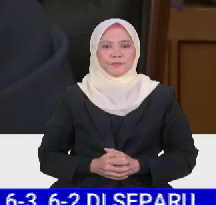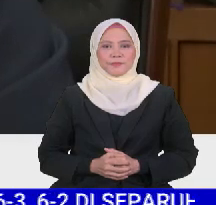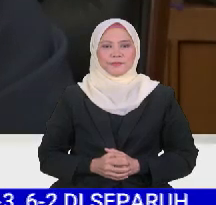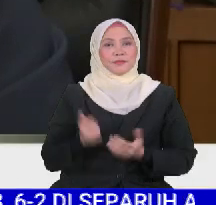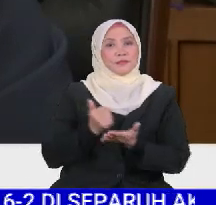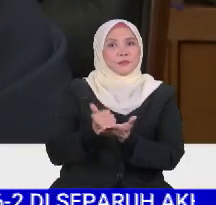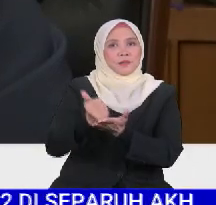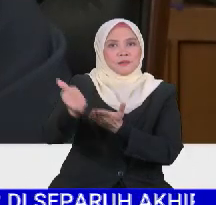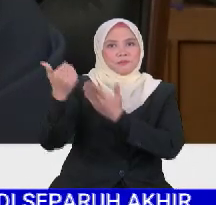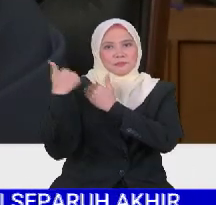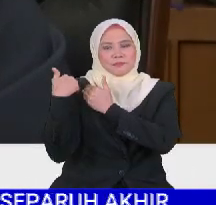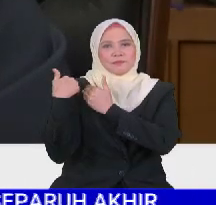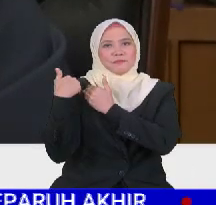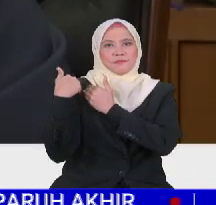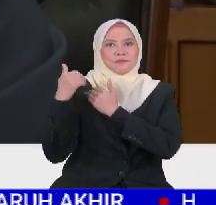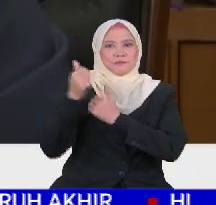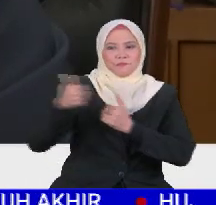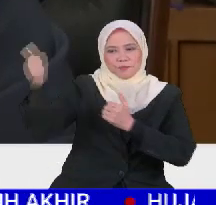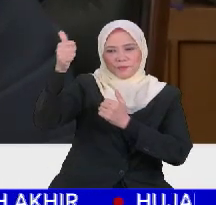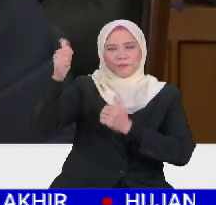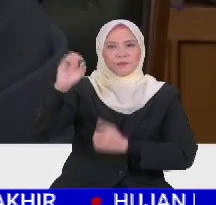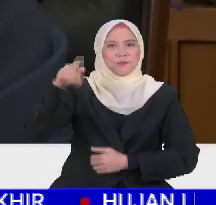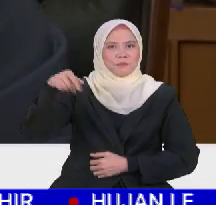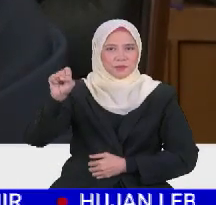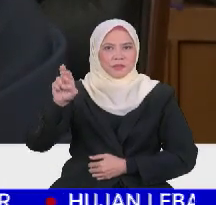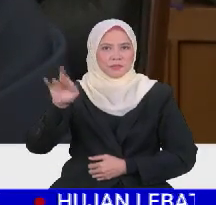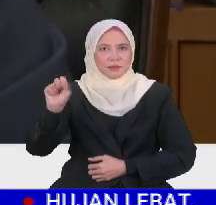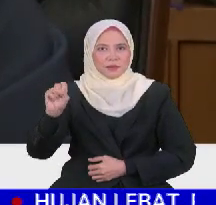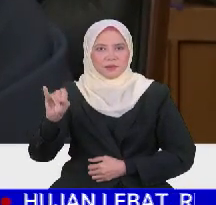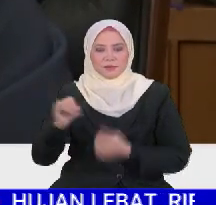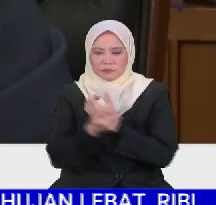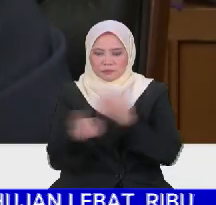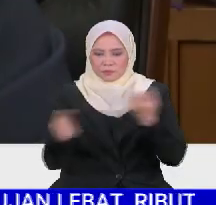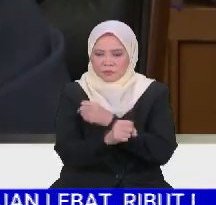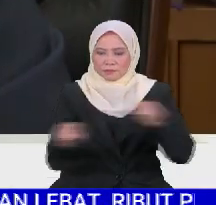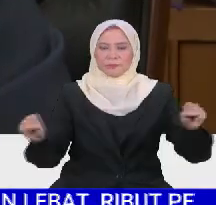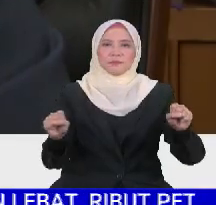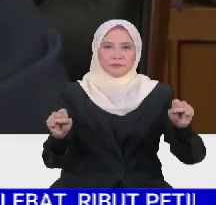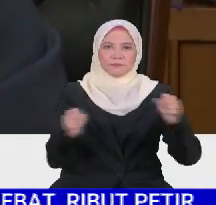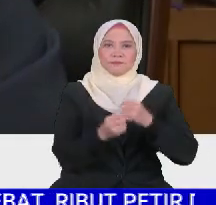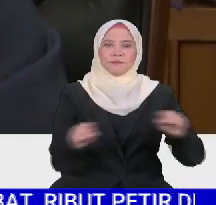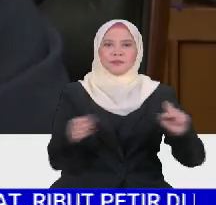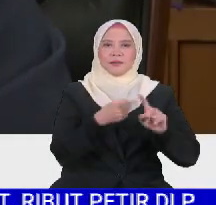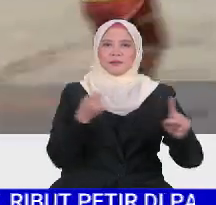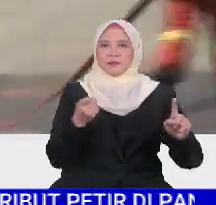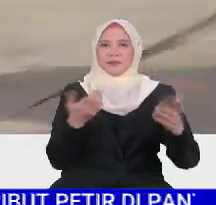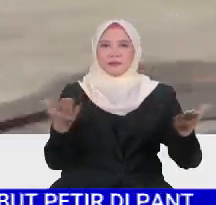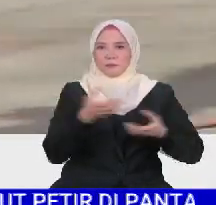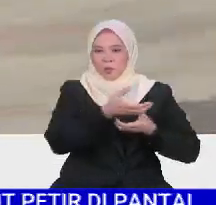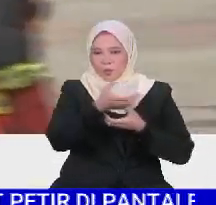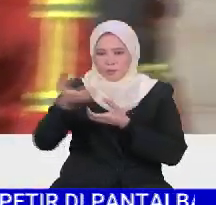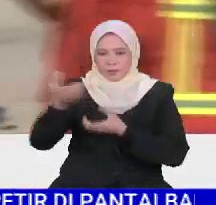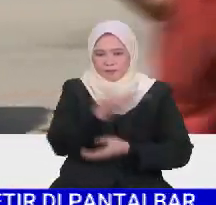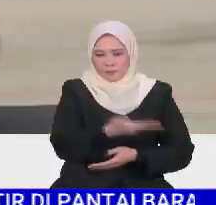diamanatkan operasi daripada segi kesiapsiagaan bukan saja kesiapsiakan daripada segiempat